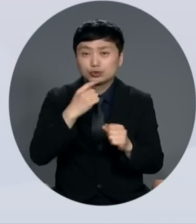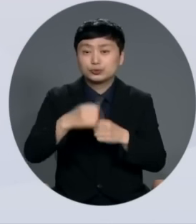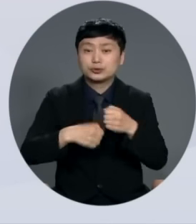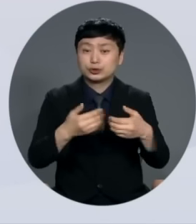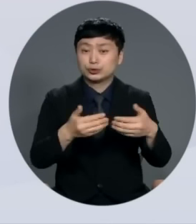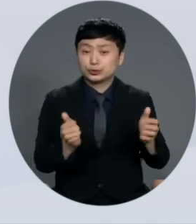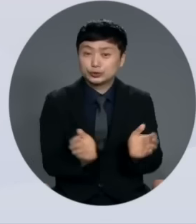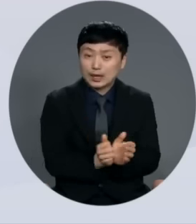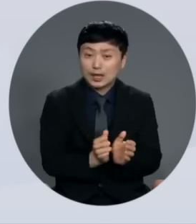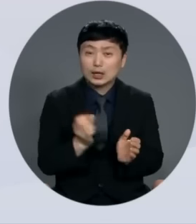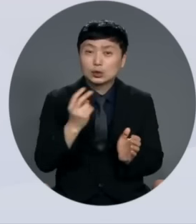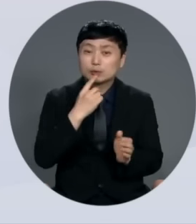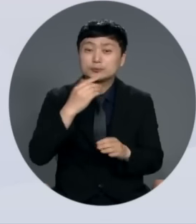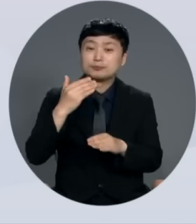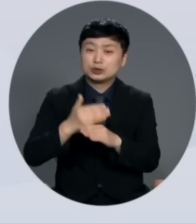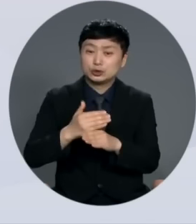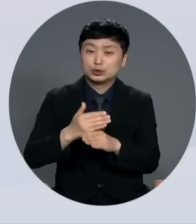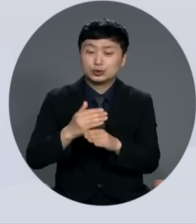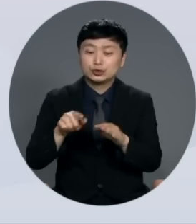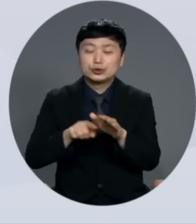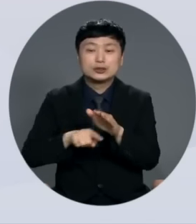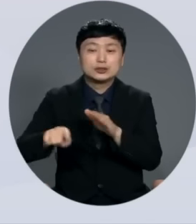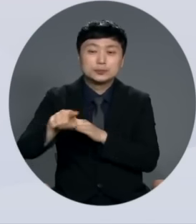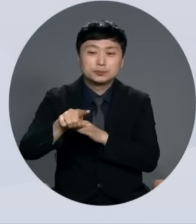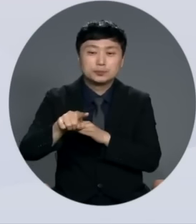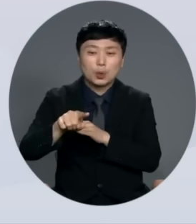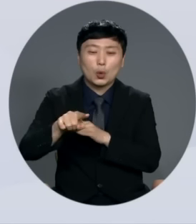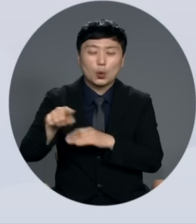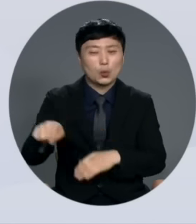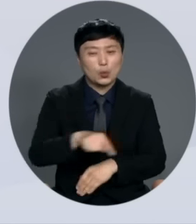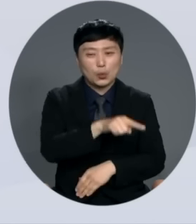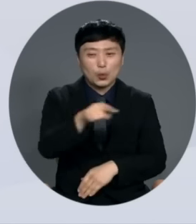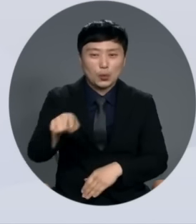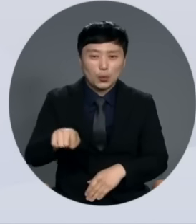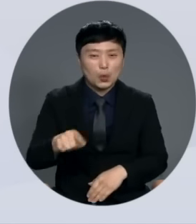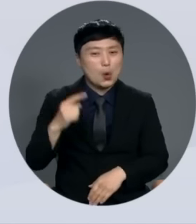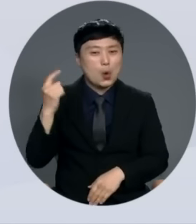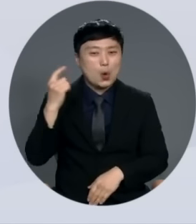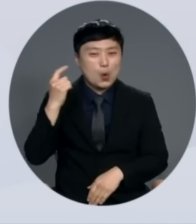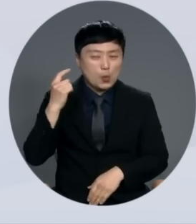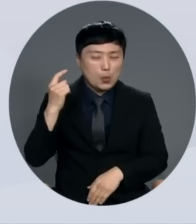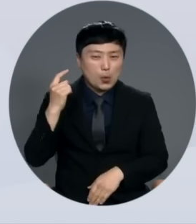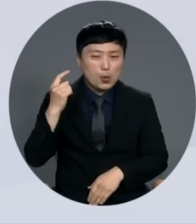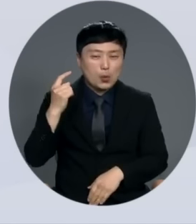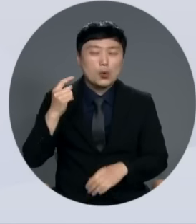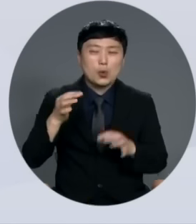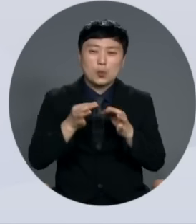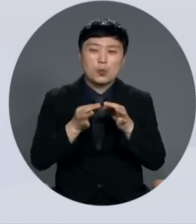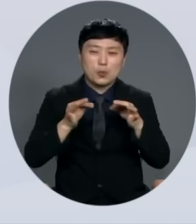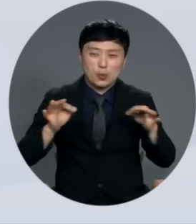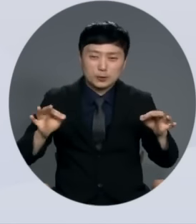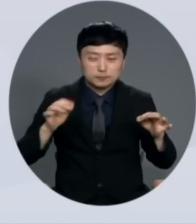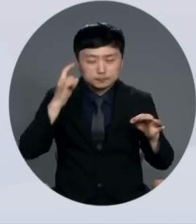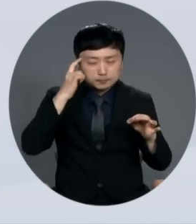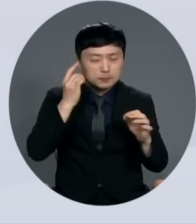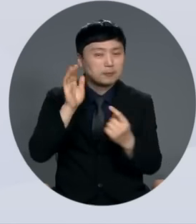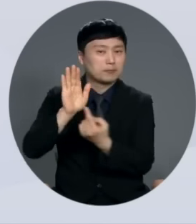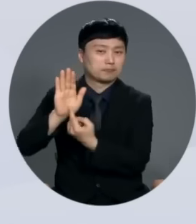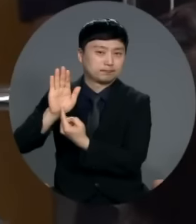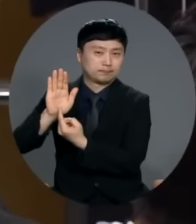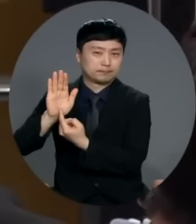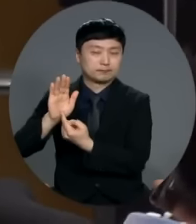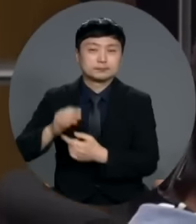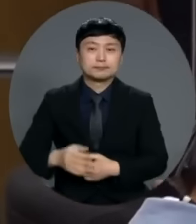민주당 그리고 민주적 진보 세력들의 목소리를 좀 제대로 내는 정치인이 되겠다는 각오가